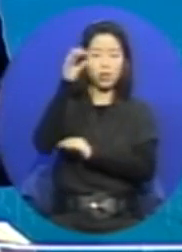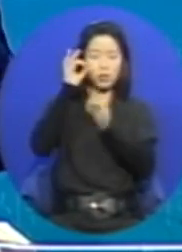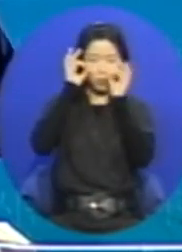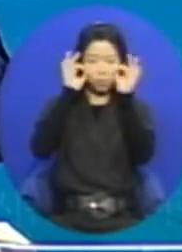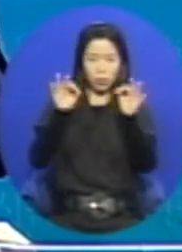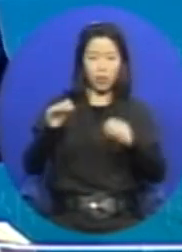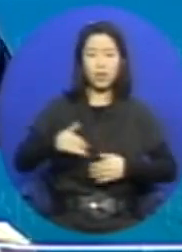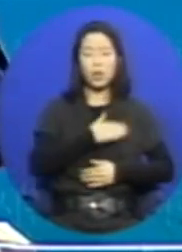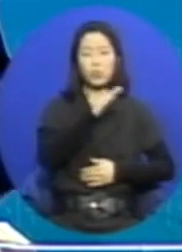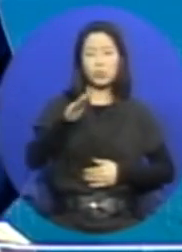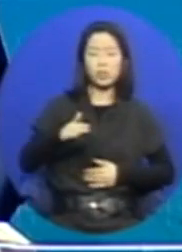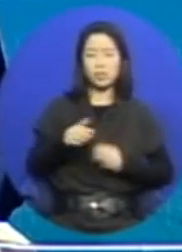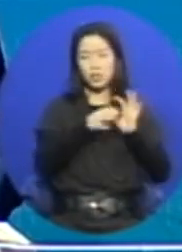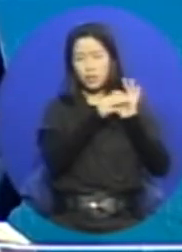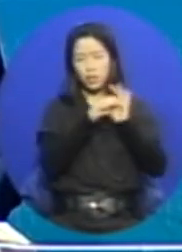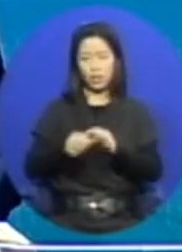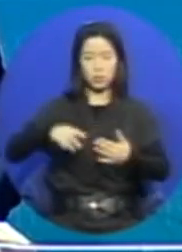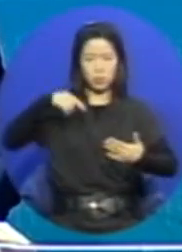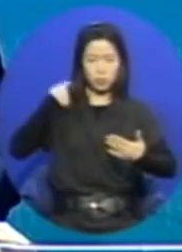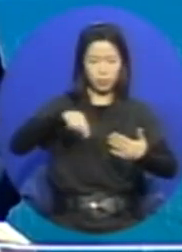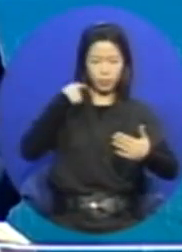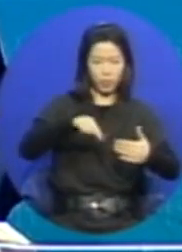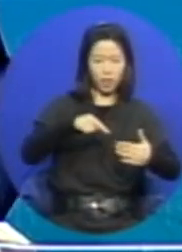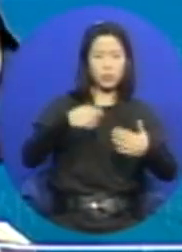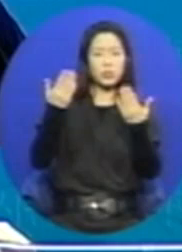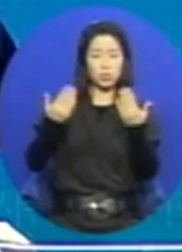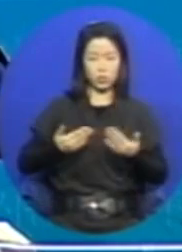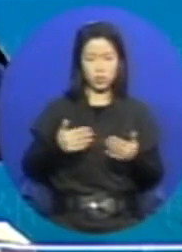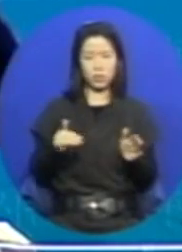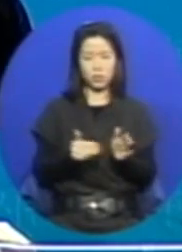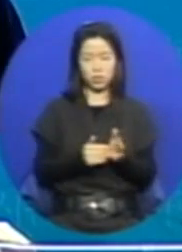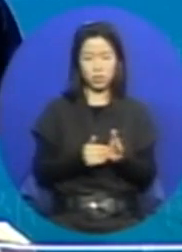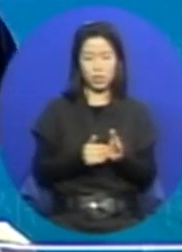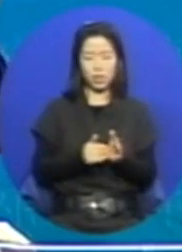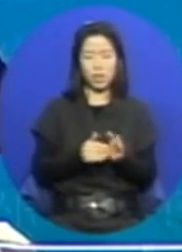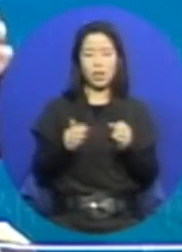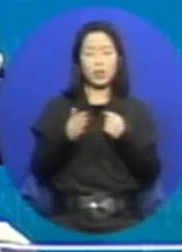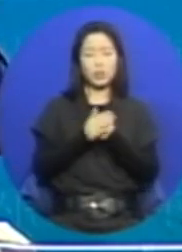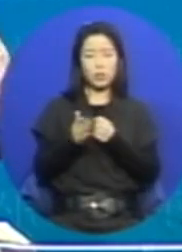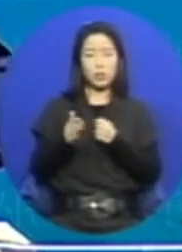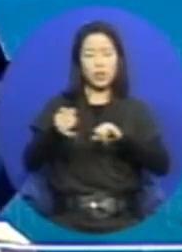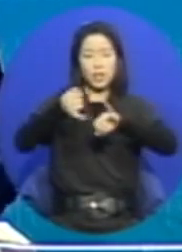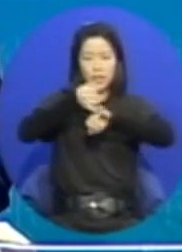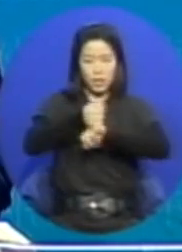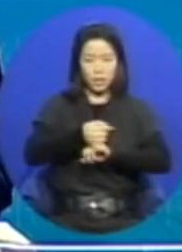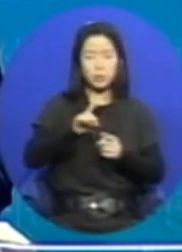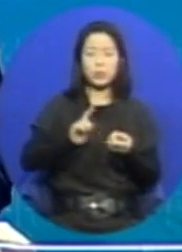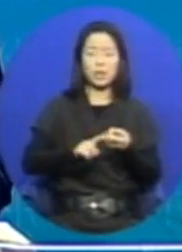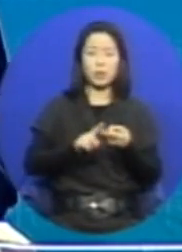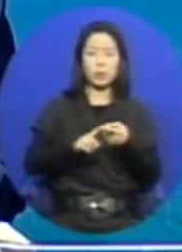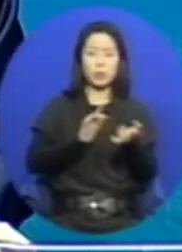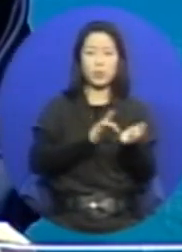우리를 계속해서 학습시킨 거예요. 그리고 이제 약속대로 예수 그리스도가 오신 거예요.